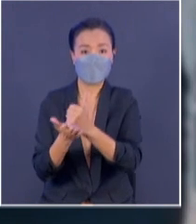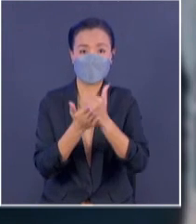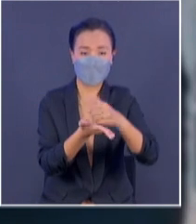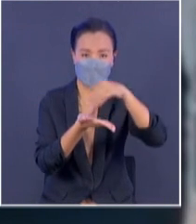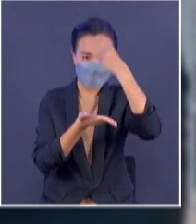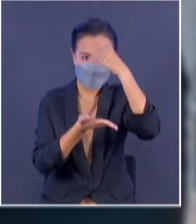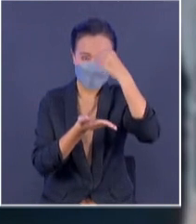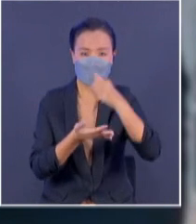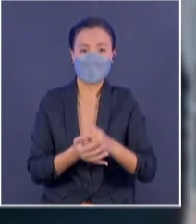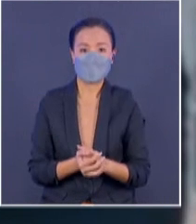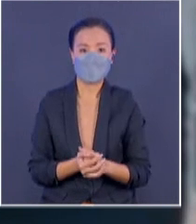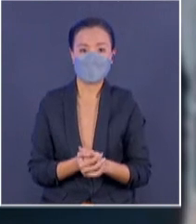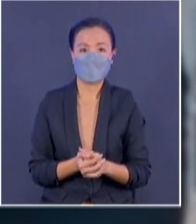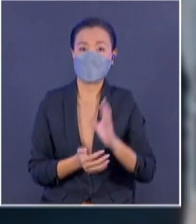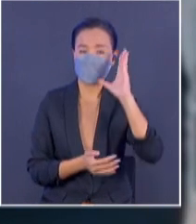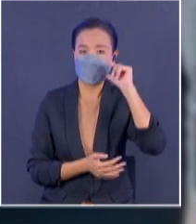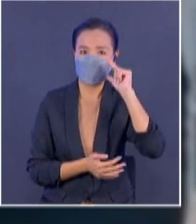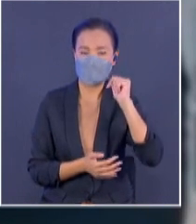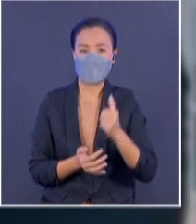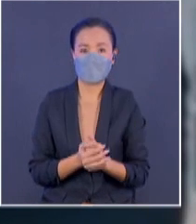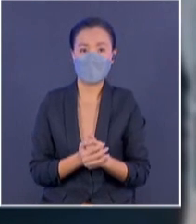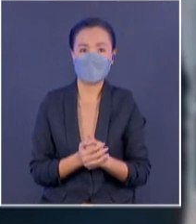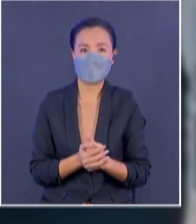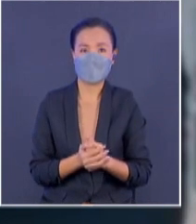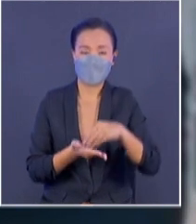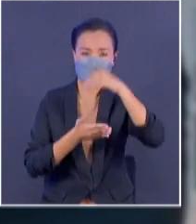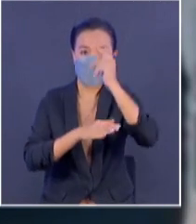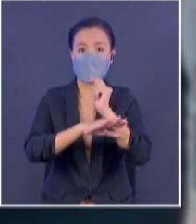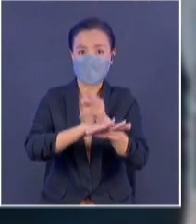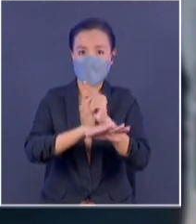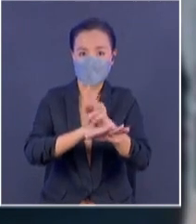ให้กับนักเรียนนักศึกษารวมทั้งผู้ปกครองในช่วงที่มีการเรียนการสอนออนไลน์แบบนี้นะคะ